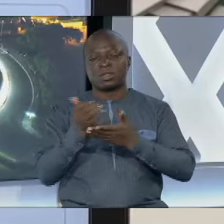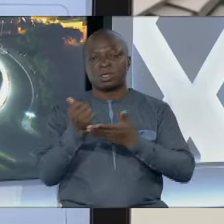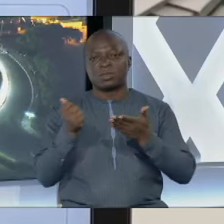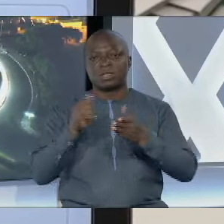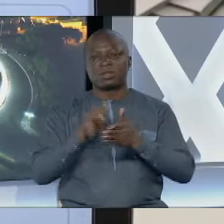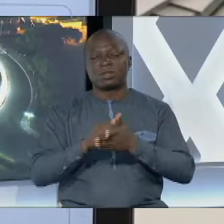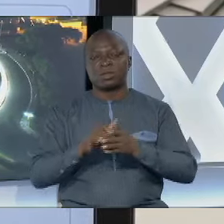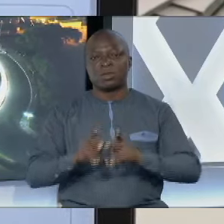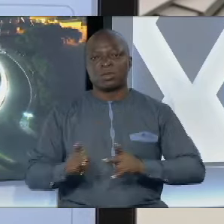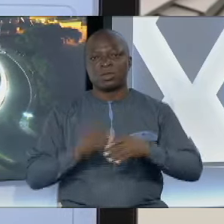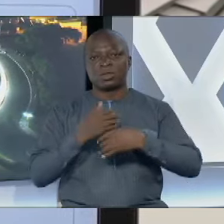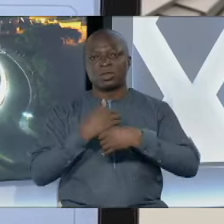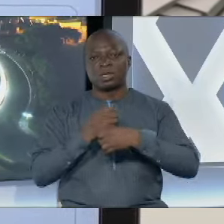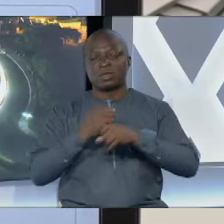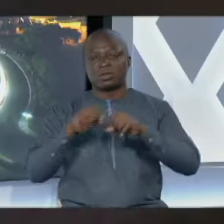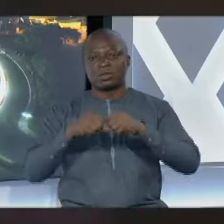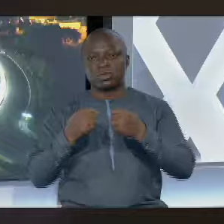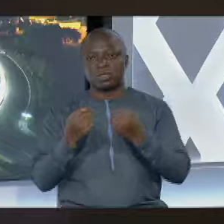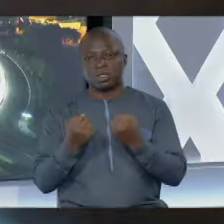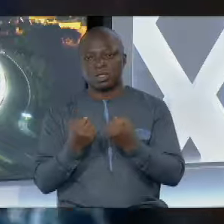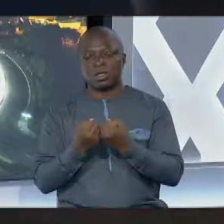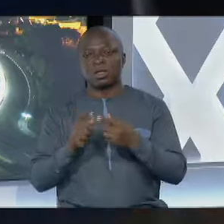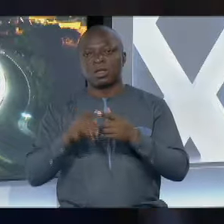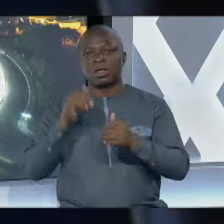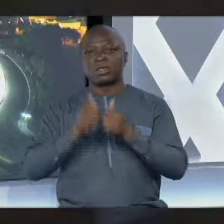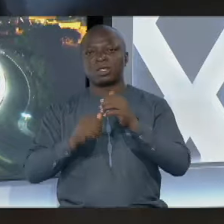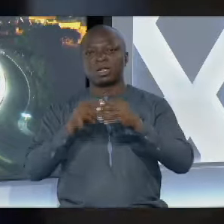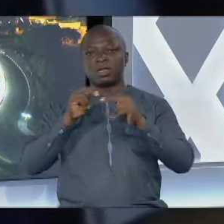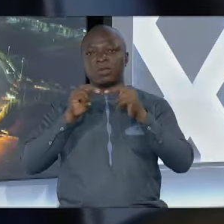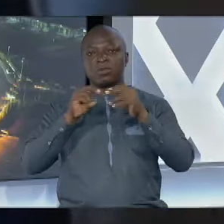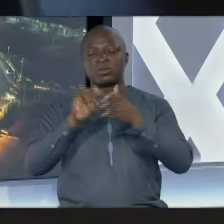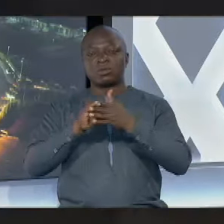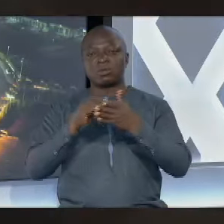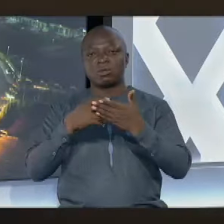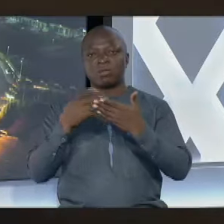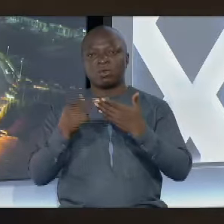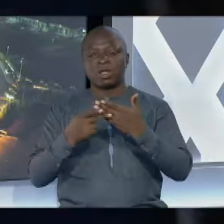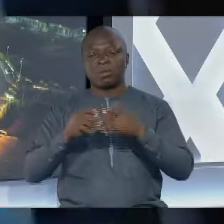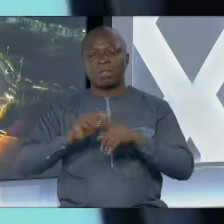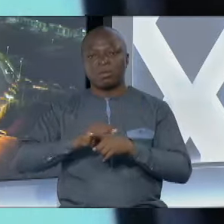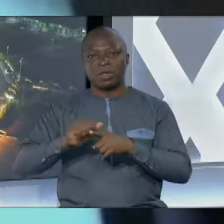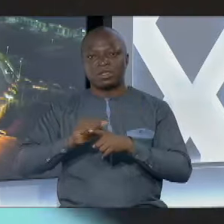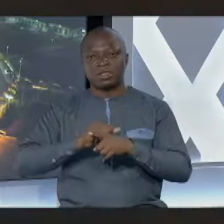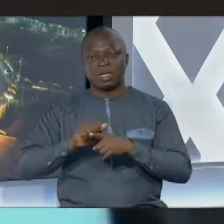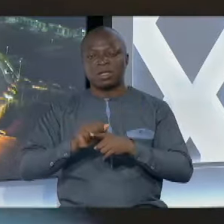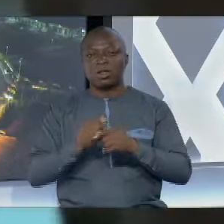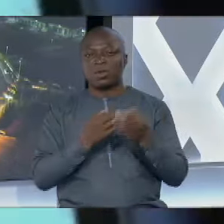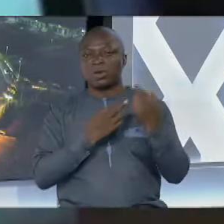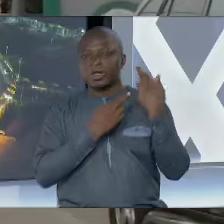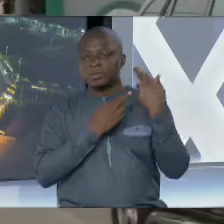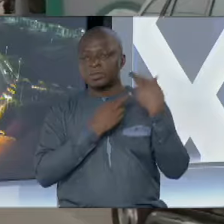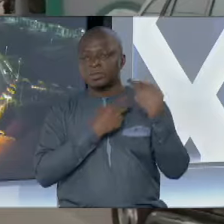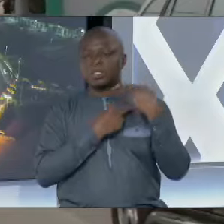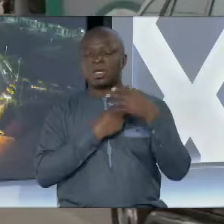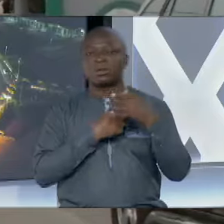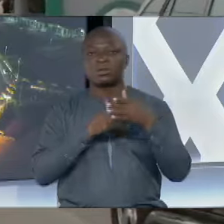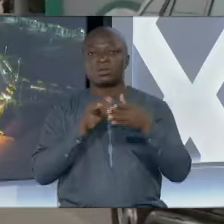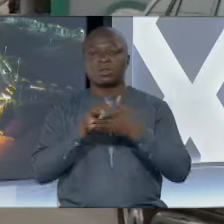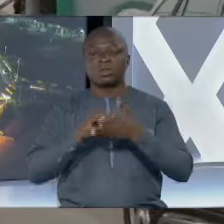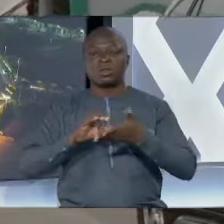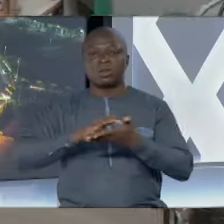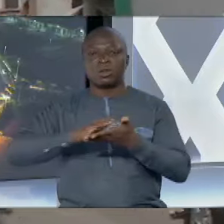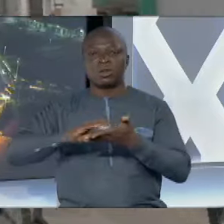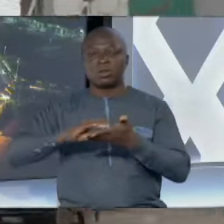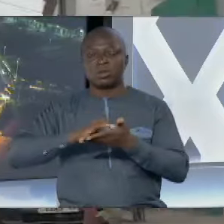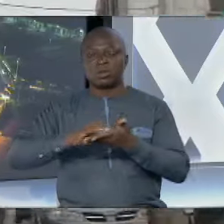processus de création d'entreprise. À chaque séquence du parcours d'apprentissage, le détenteur d'un score et des badges se